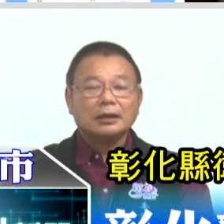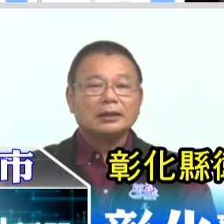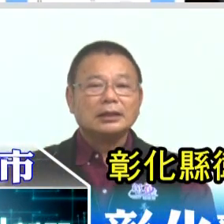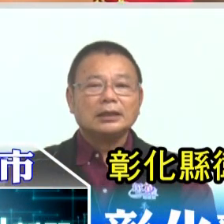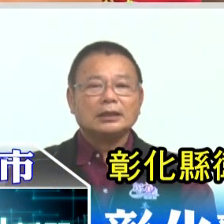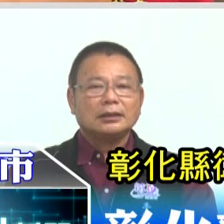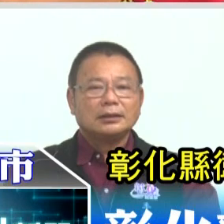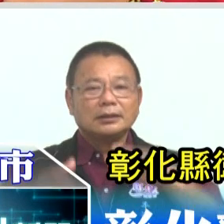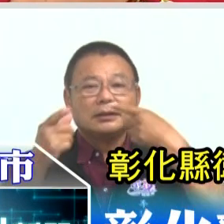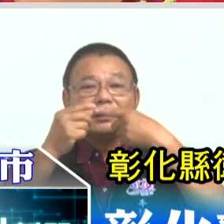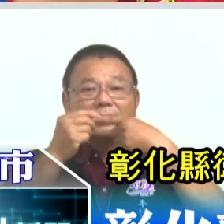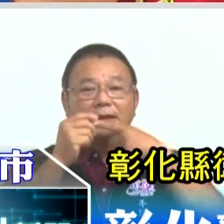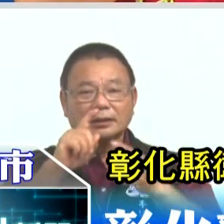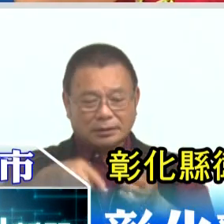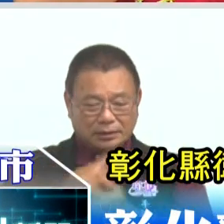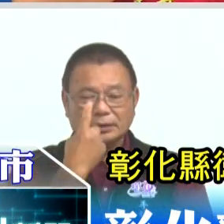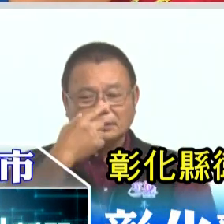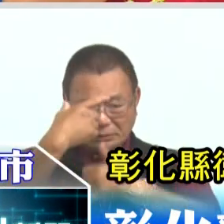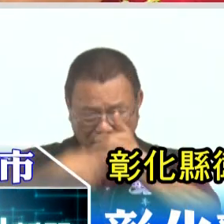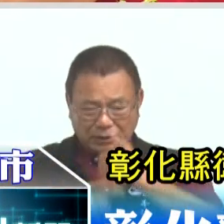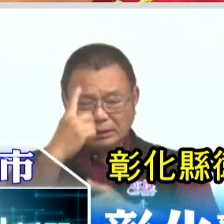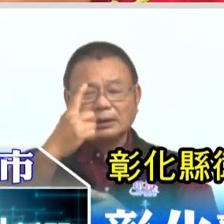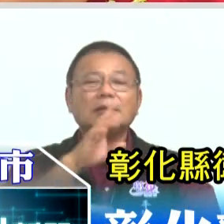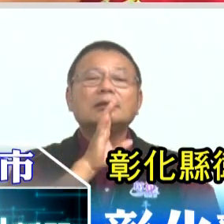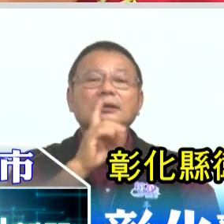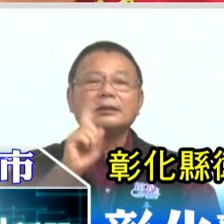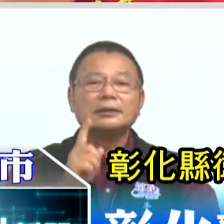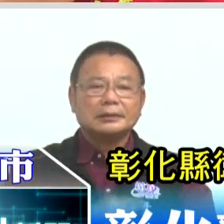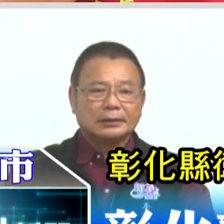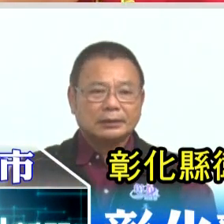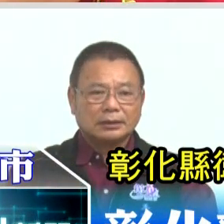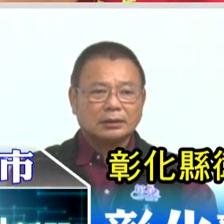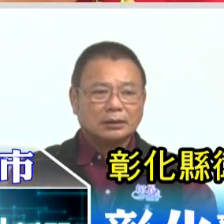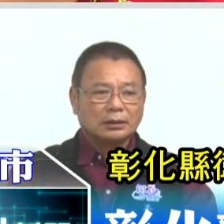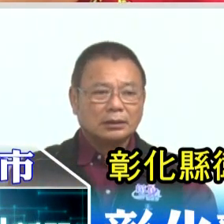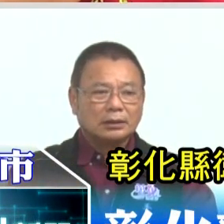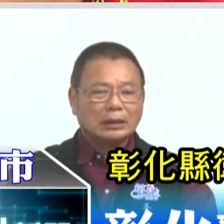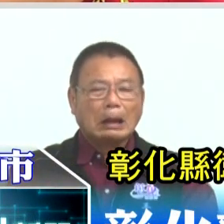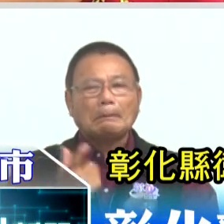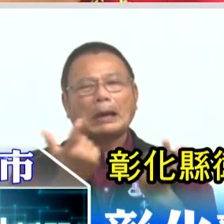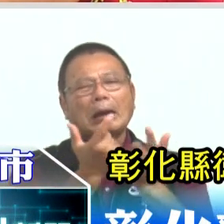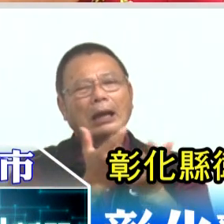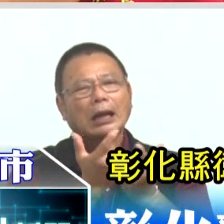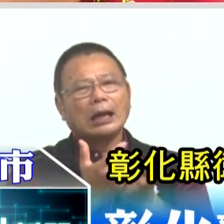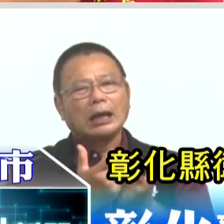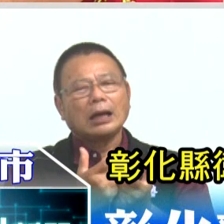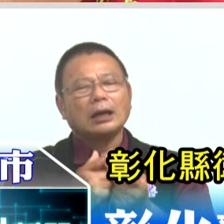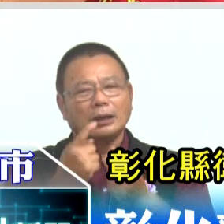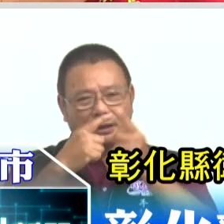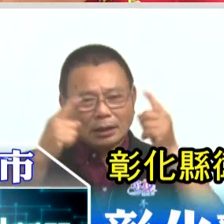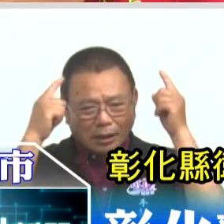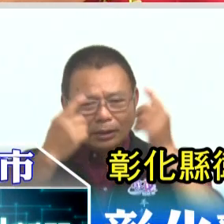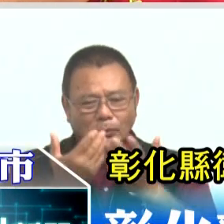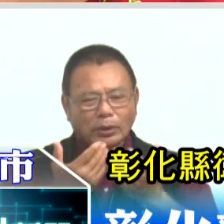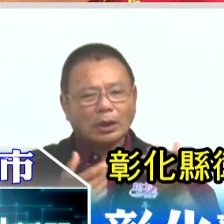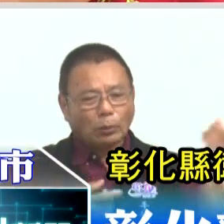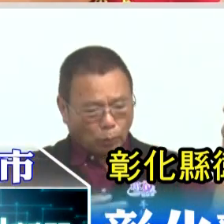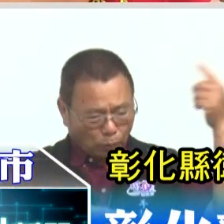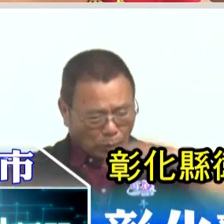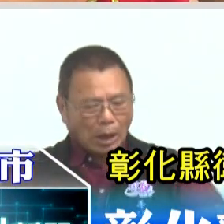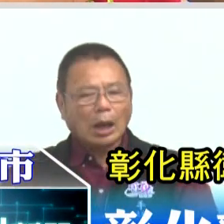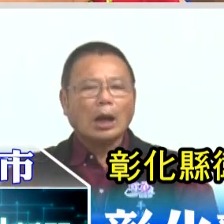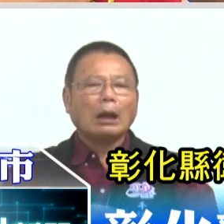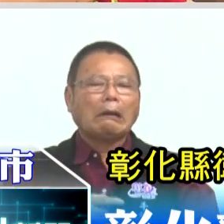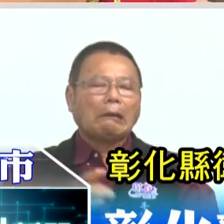是这个单一感染案例哈，也是一样哈，刚才县长提是一个北部回来的大学生的家人哦感染